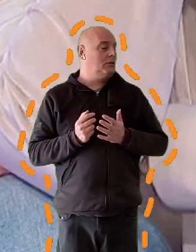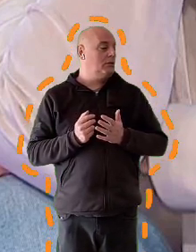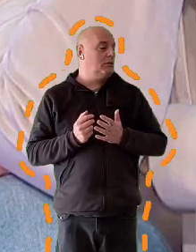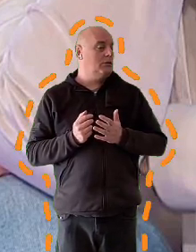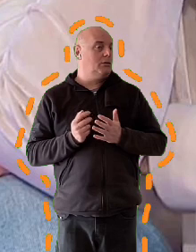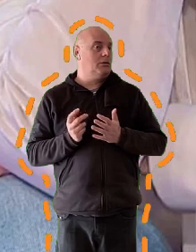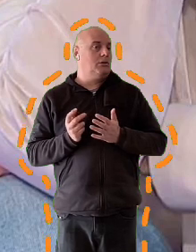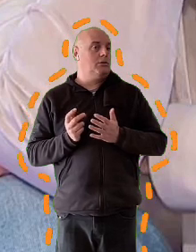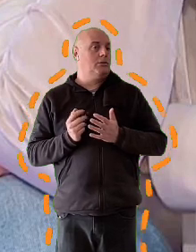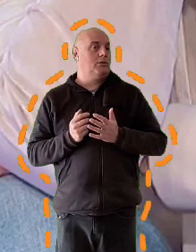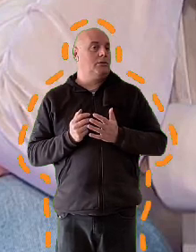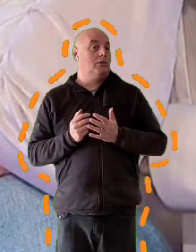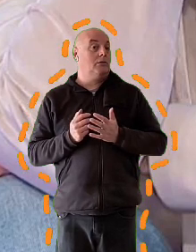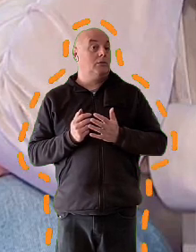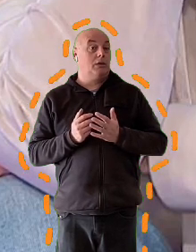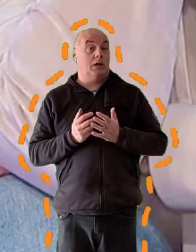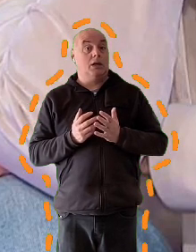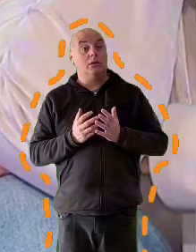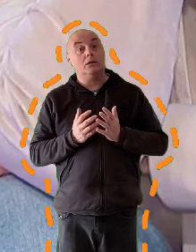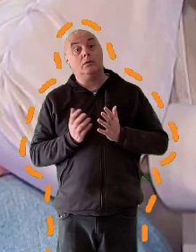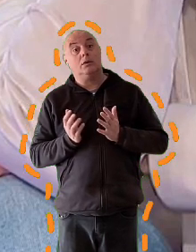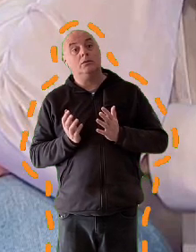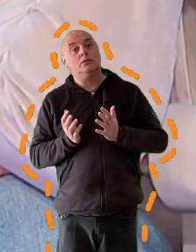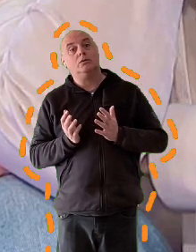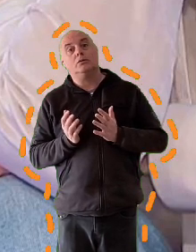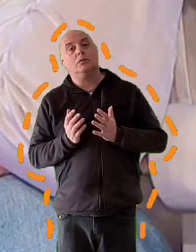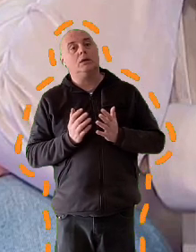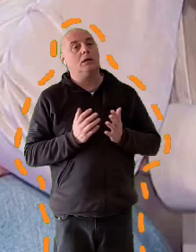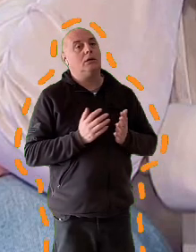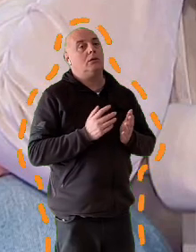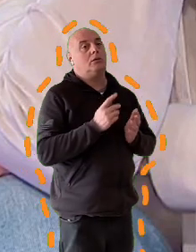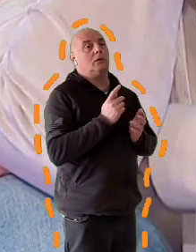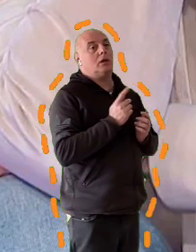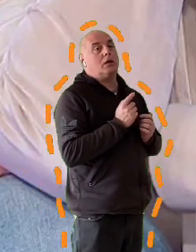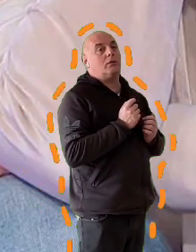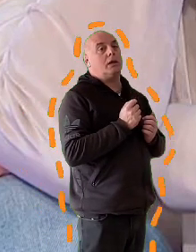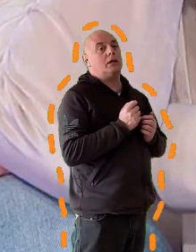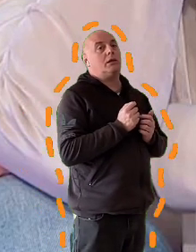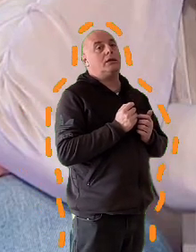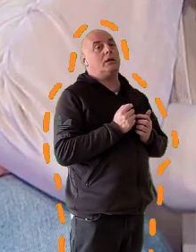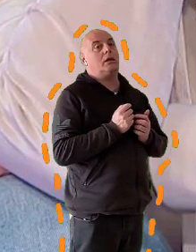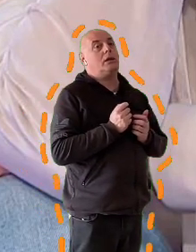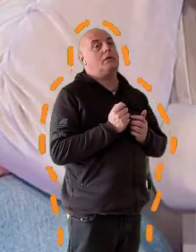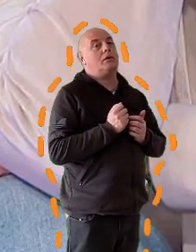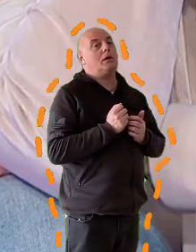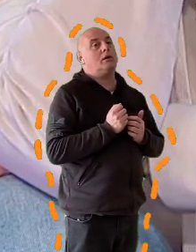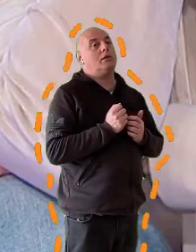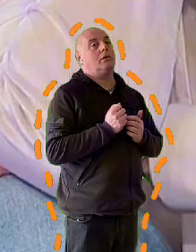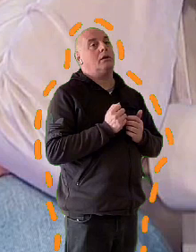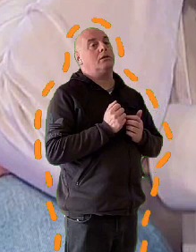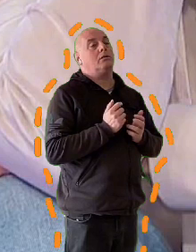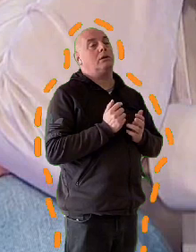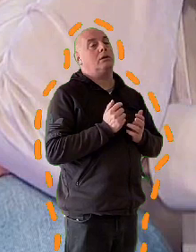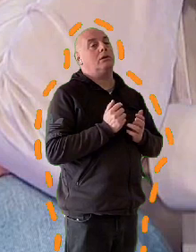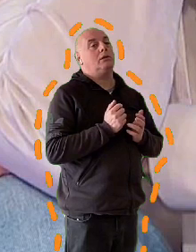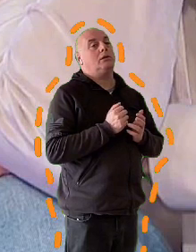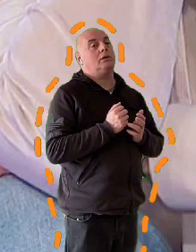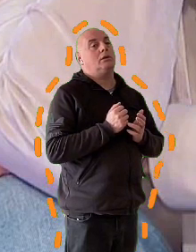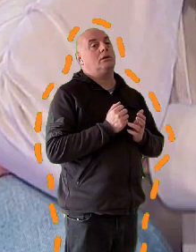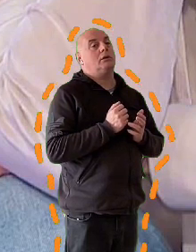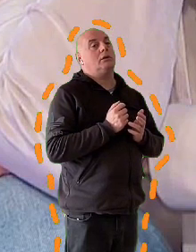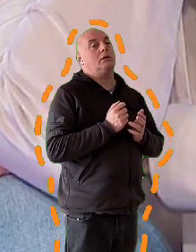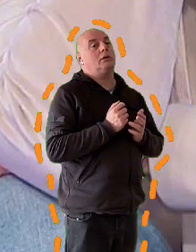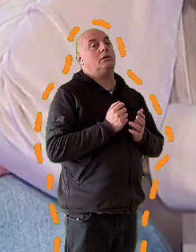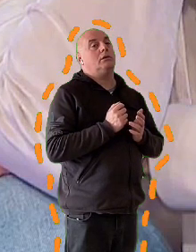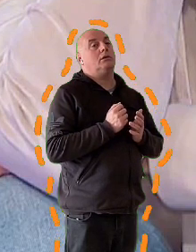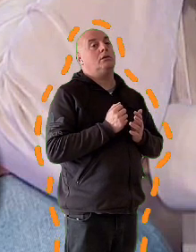per Teresa a distanza di anni la coppia è sempre più innamorata ed è convolata a nozze alla presenza delle rispettive